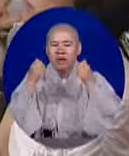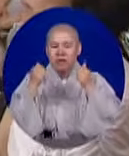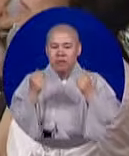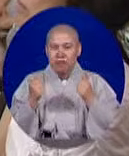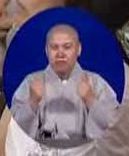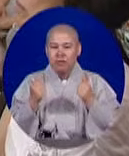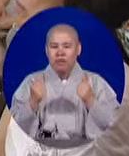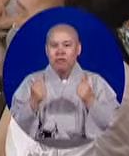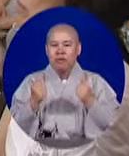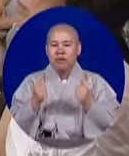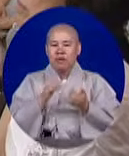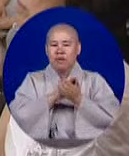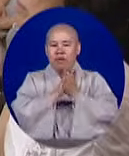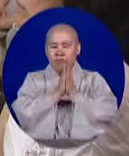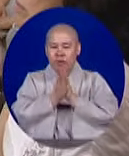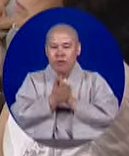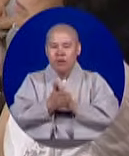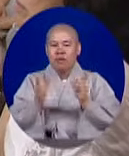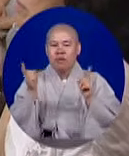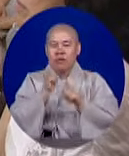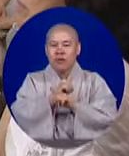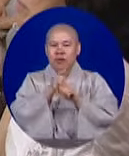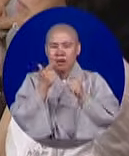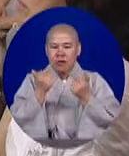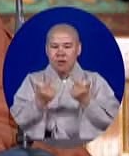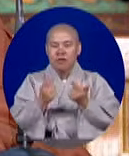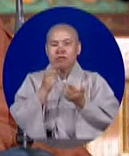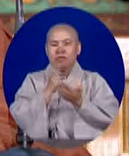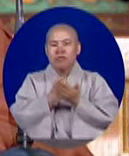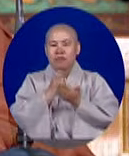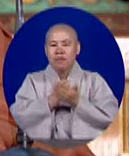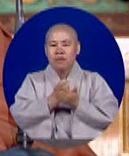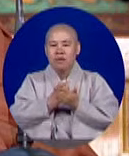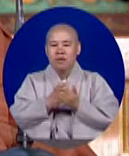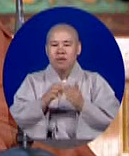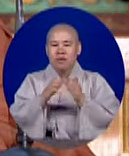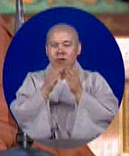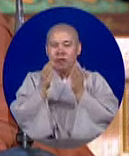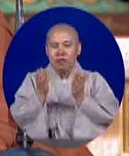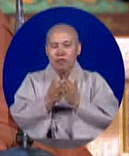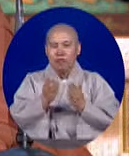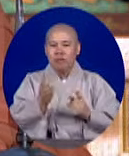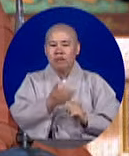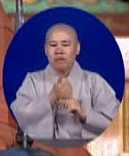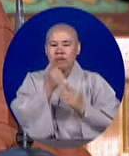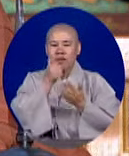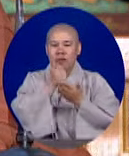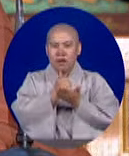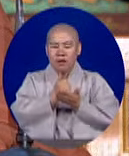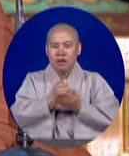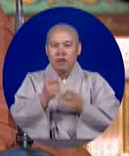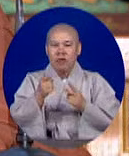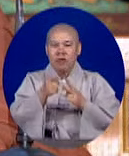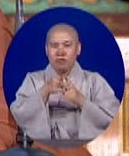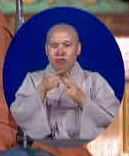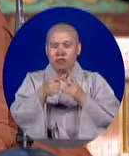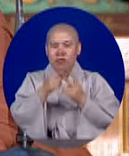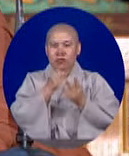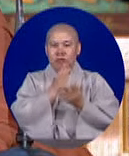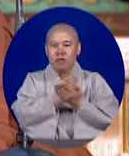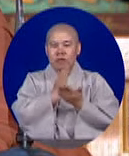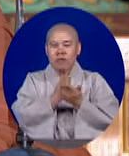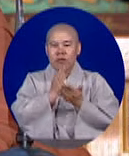법이고 변하고 바뀌지 않는 법이다. 재불세존에게 이종법이 있다. 두 가지 종류의